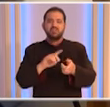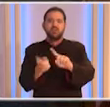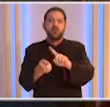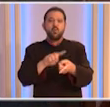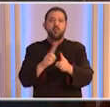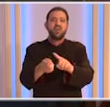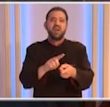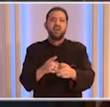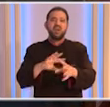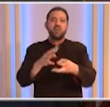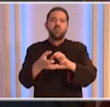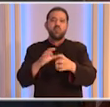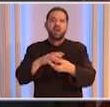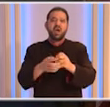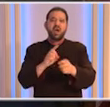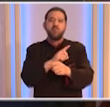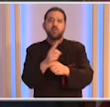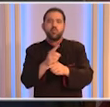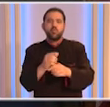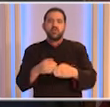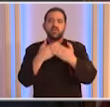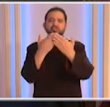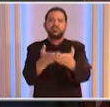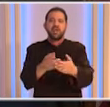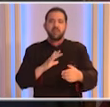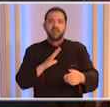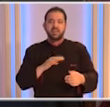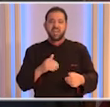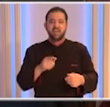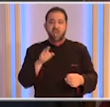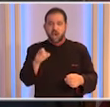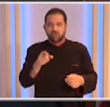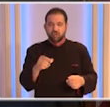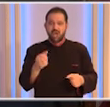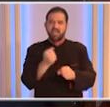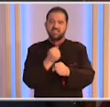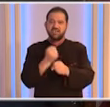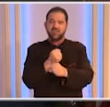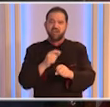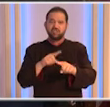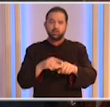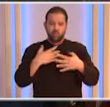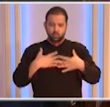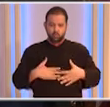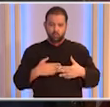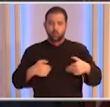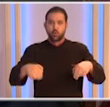atunci ne dăm libertatea aceea ca să facem cu trupul nostru,